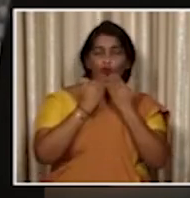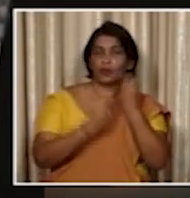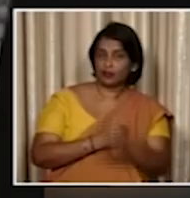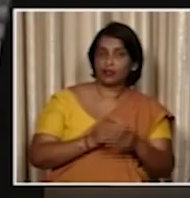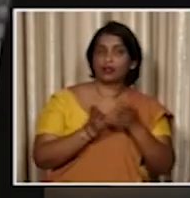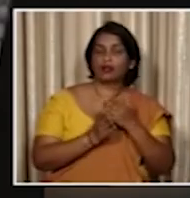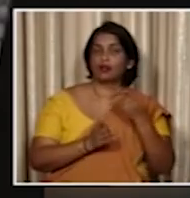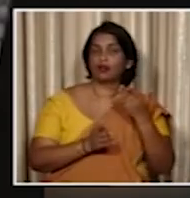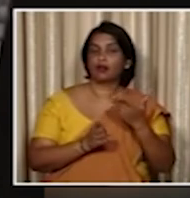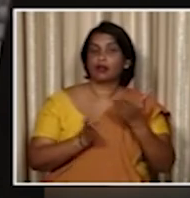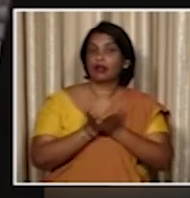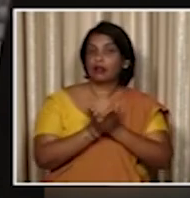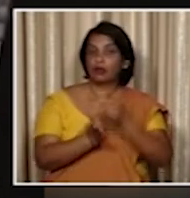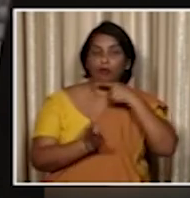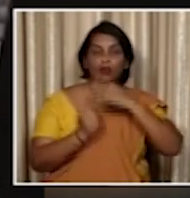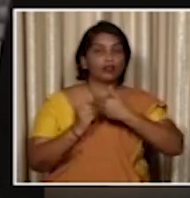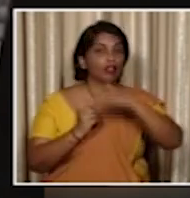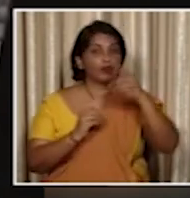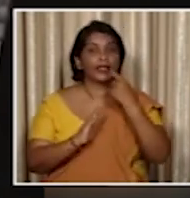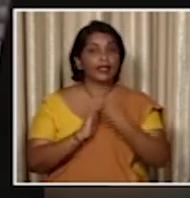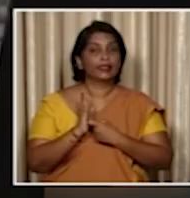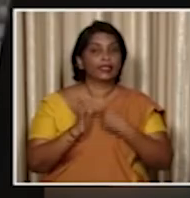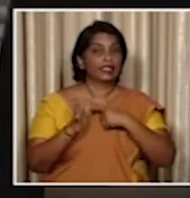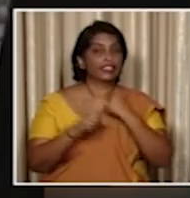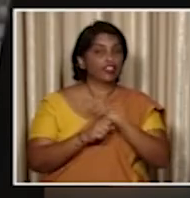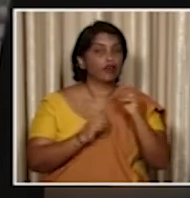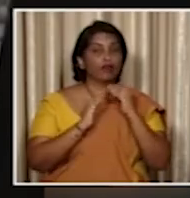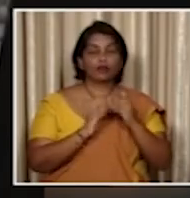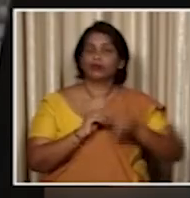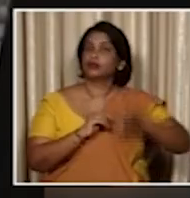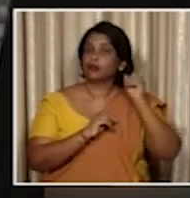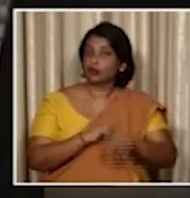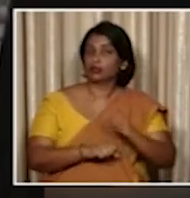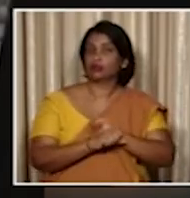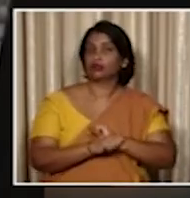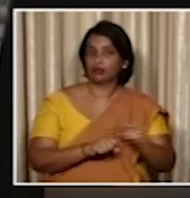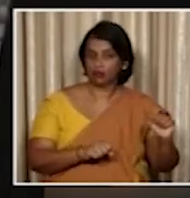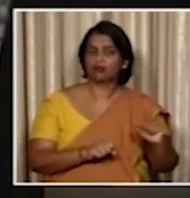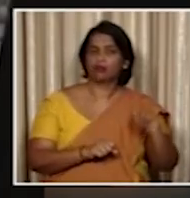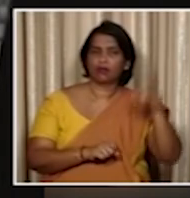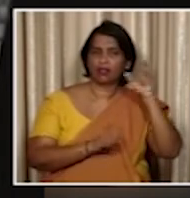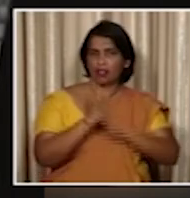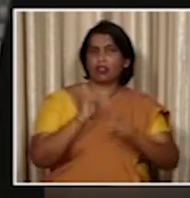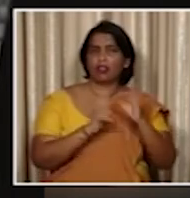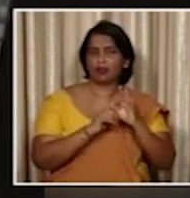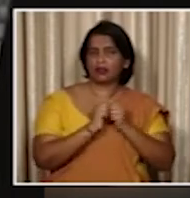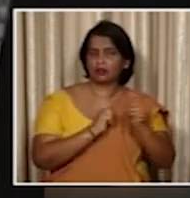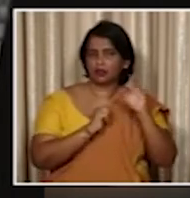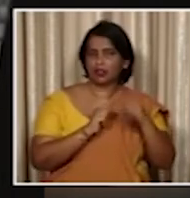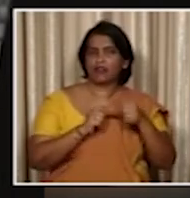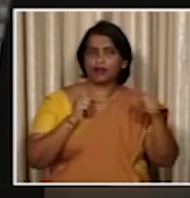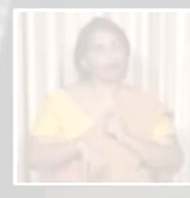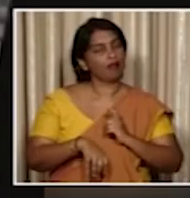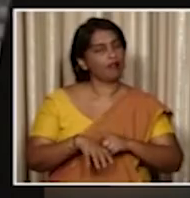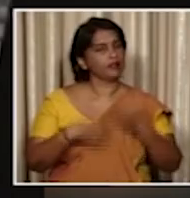ඒ නව අපේ මුහුදු සීමාවෙන් ඉවත් කරන්න නීතිපති කාර්යාලයේ එකගතාවය නැතුව කවුරු හරි අමාත්‍යවරේ කටයුතු කරා කියලා විපක්ෂ නායකතුමා